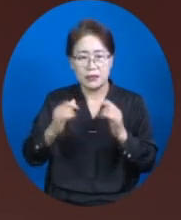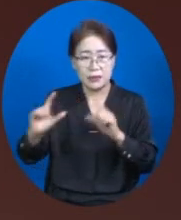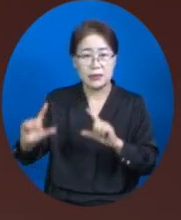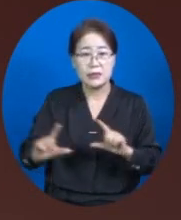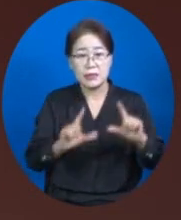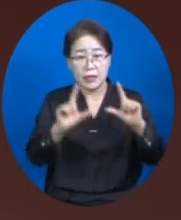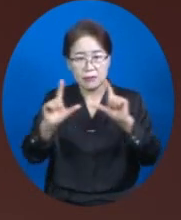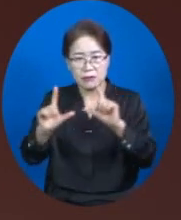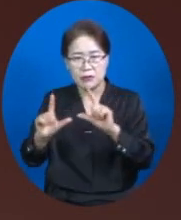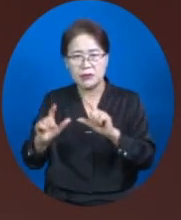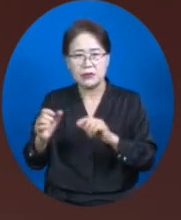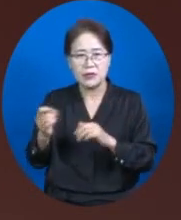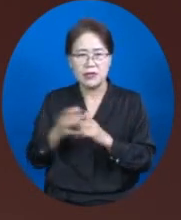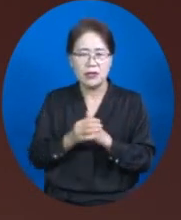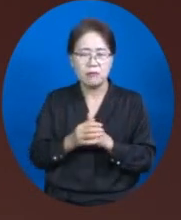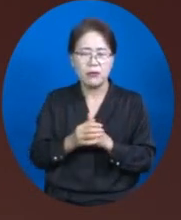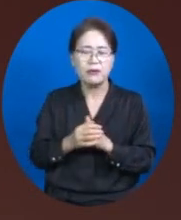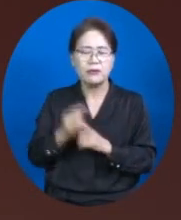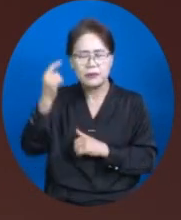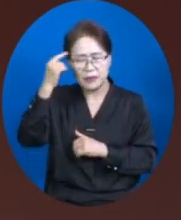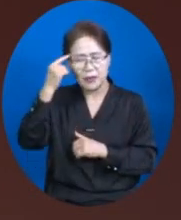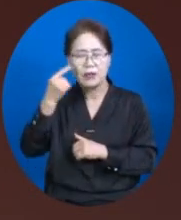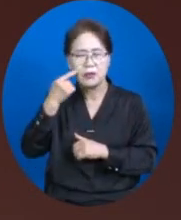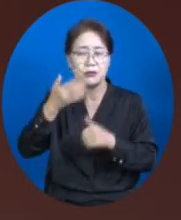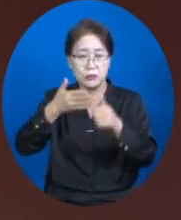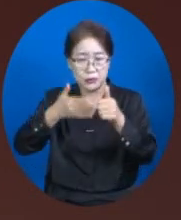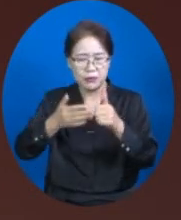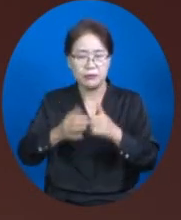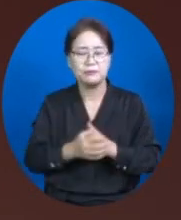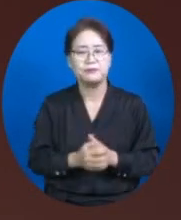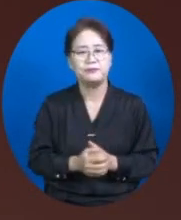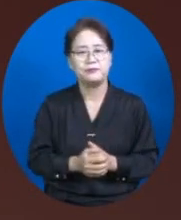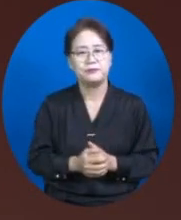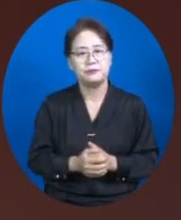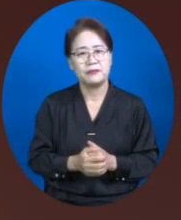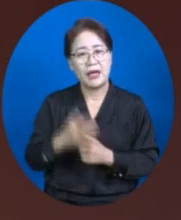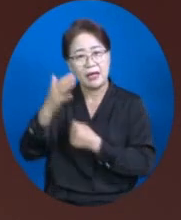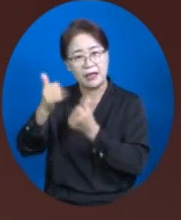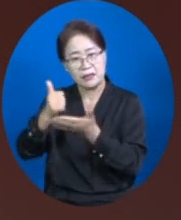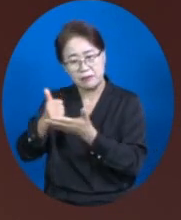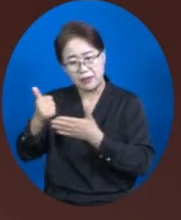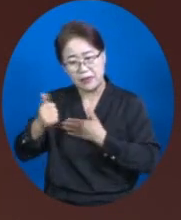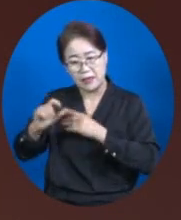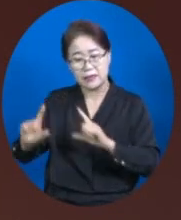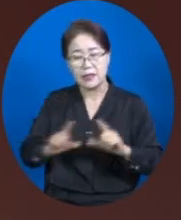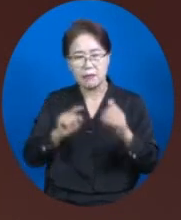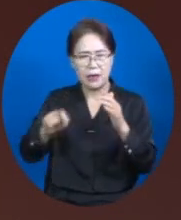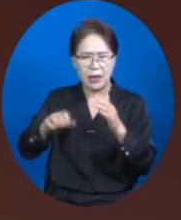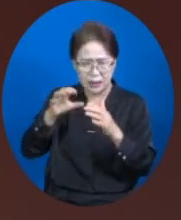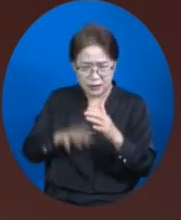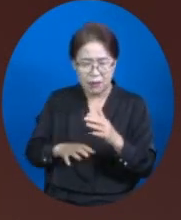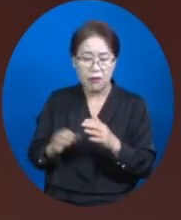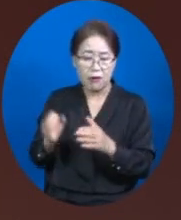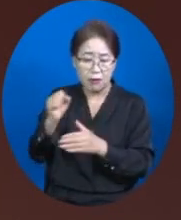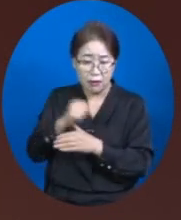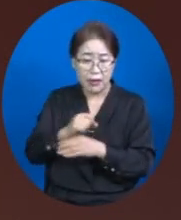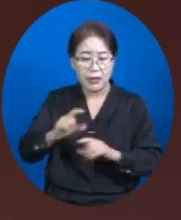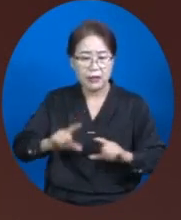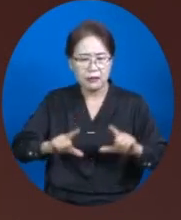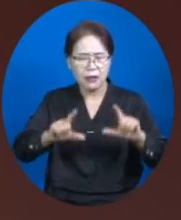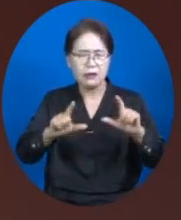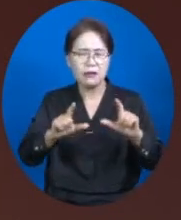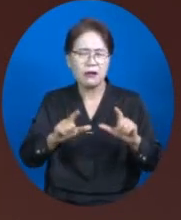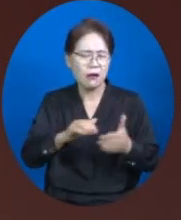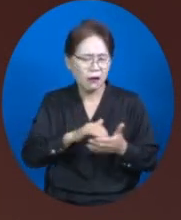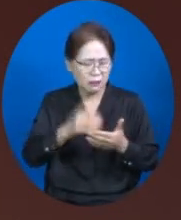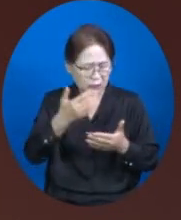한번 계수해 보시기를 바랍니다 하나님이 내 인생 가운데 허락하신 인생의 날들이 얼마나